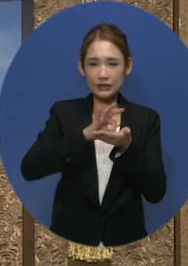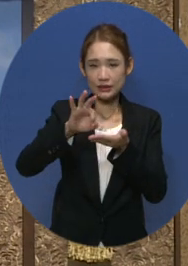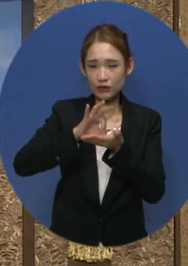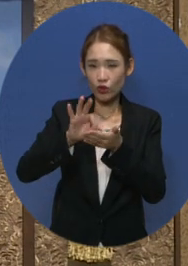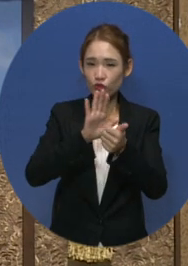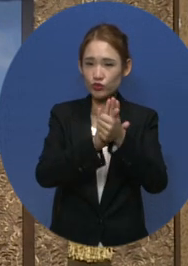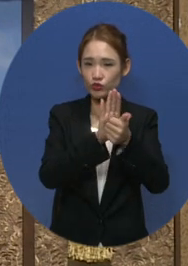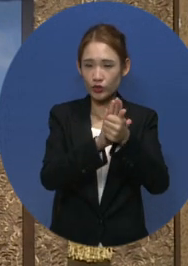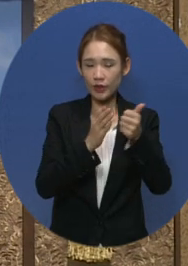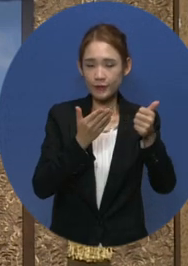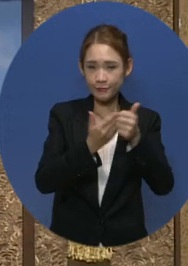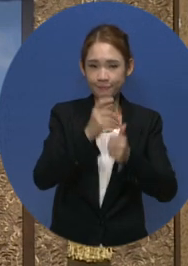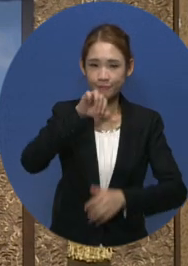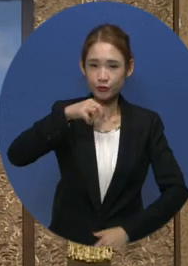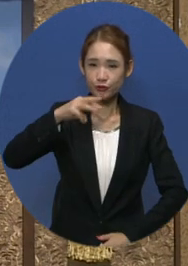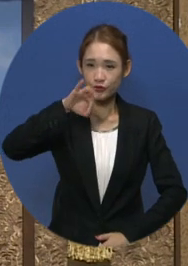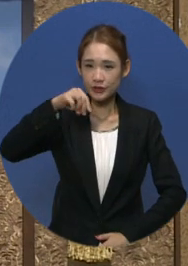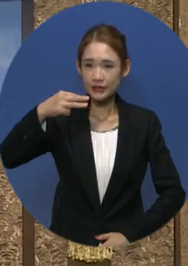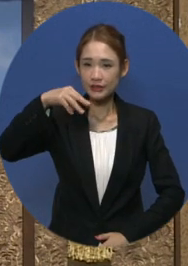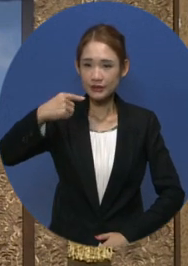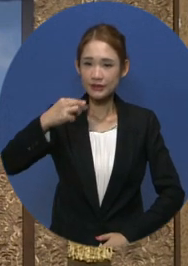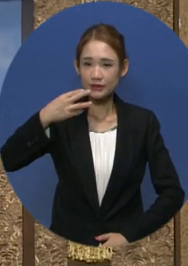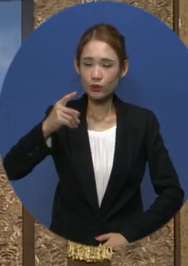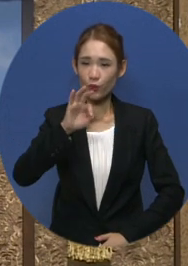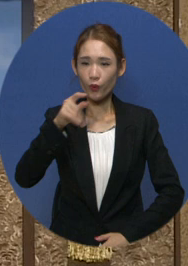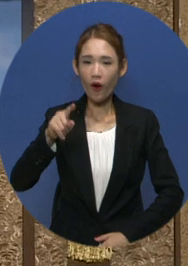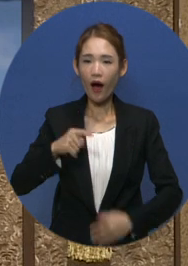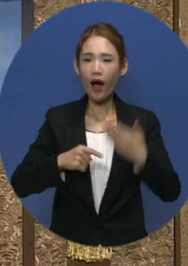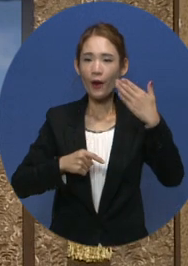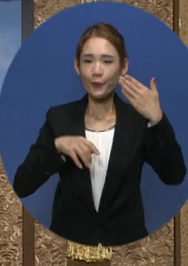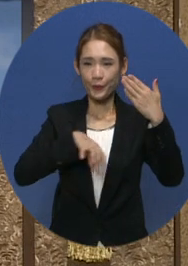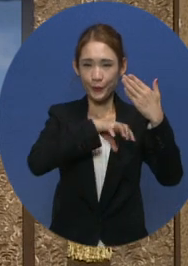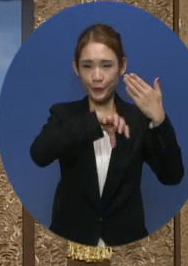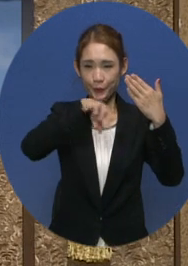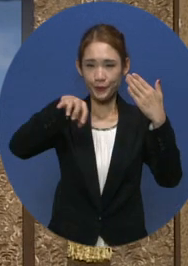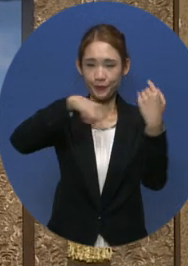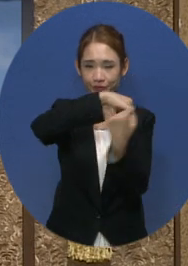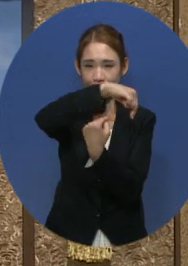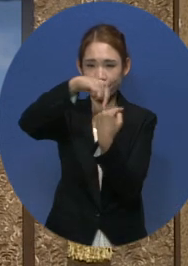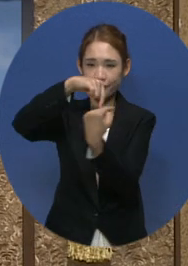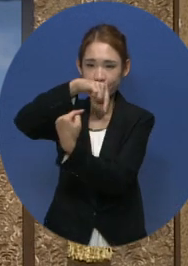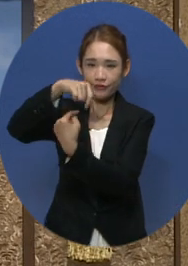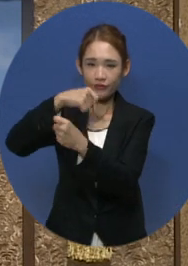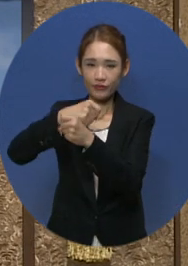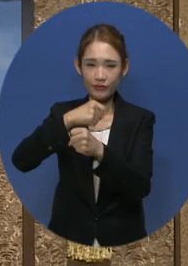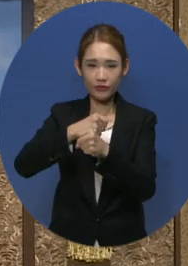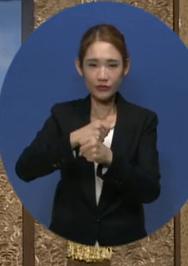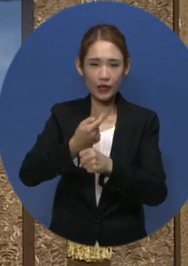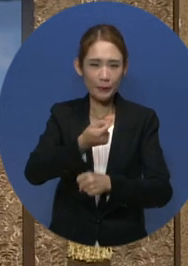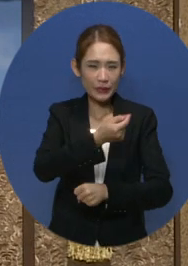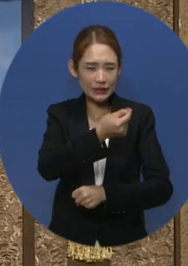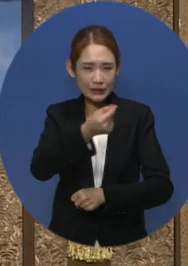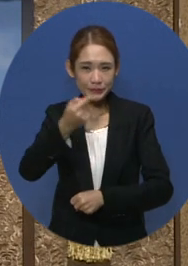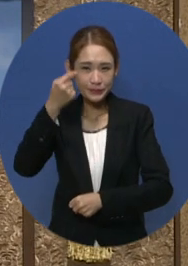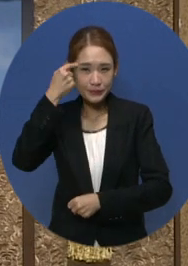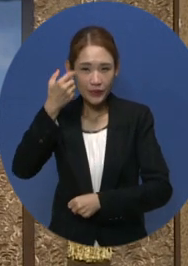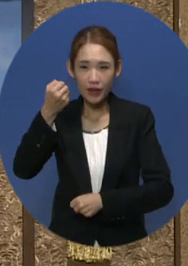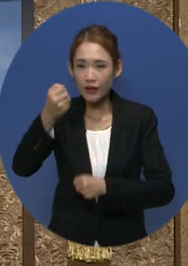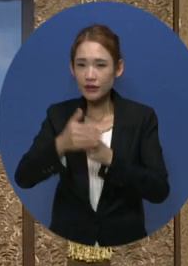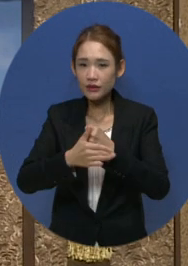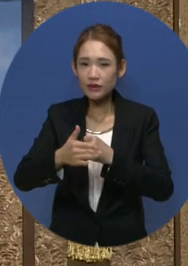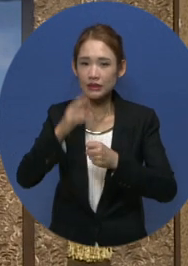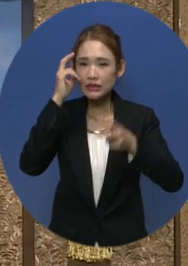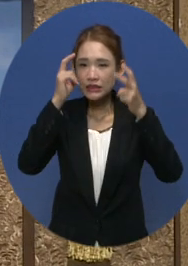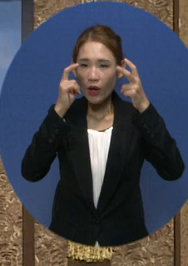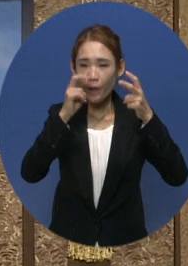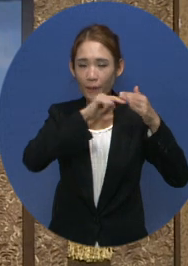그런 구딜스토어 9개소를 운영하고 있고요. 예. 또 비슷한 개념이기는 한데 기업에서 팔고